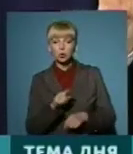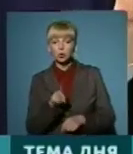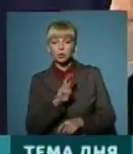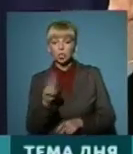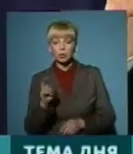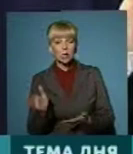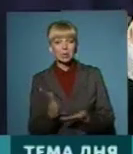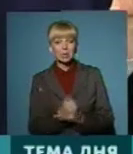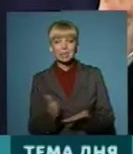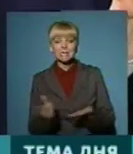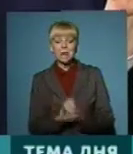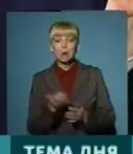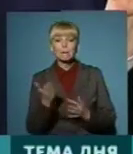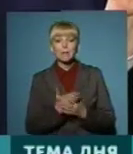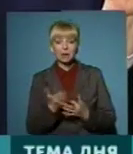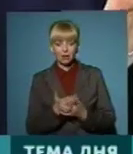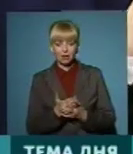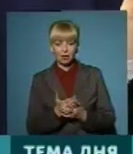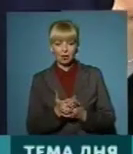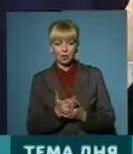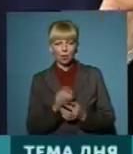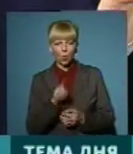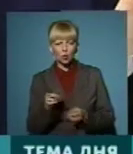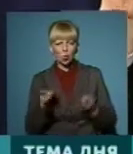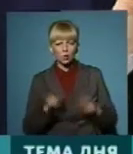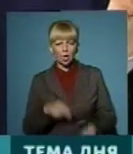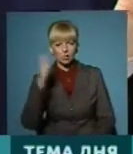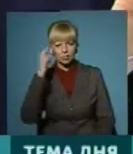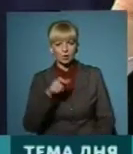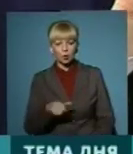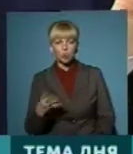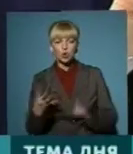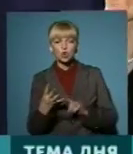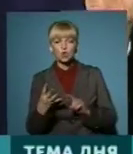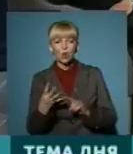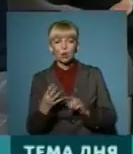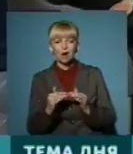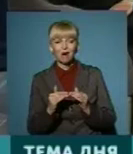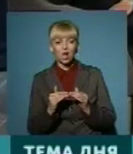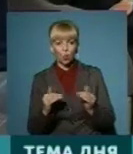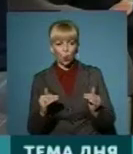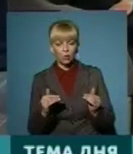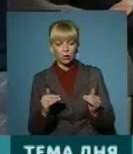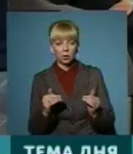не снял, сняли пильги, они остались чернобыльцами четвертой категории. И,